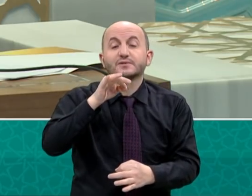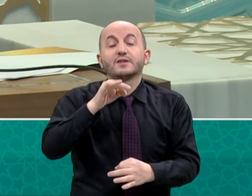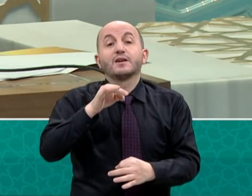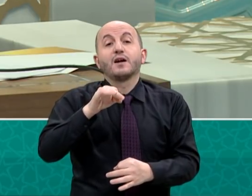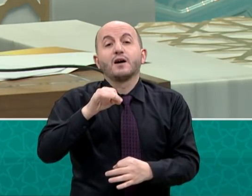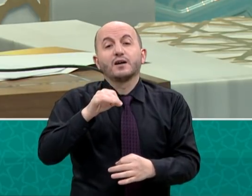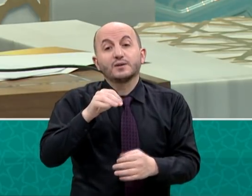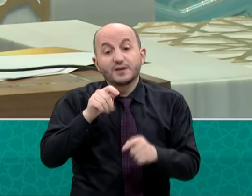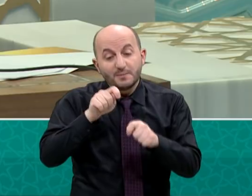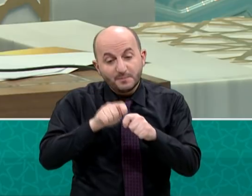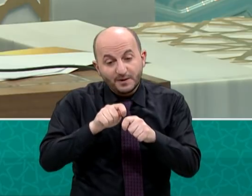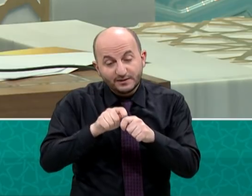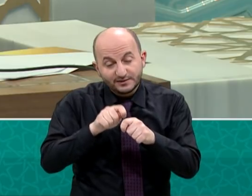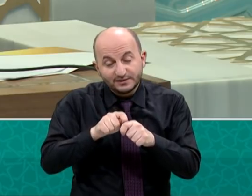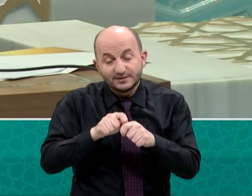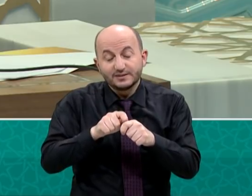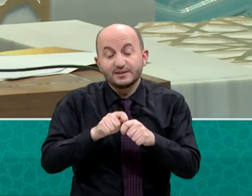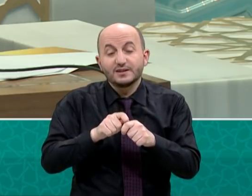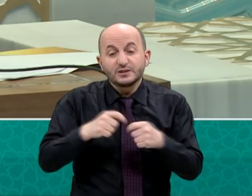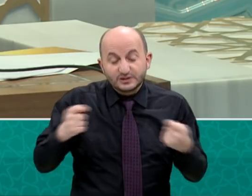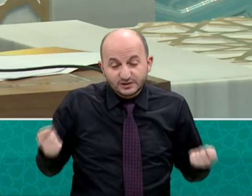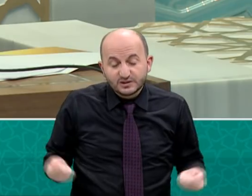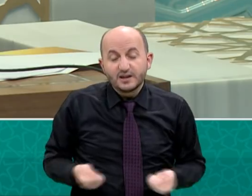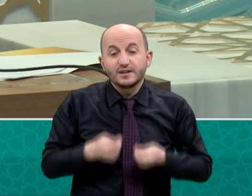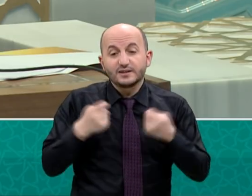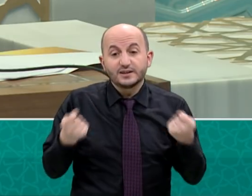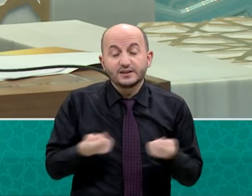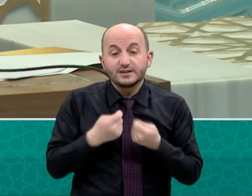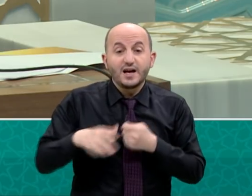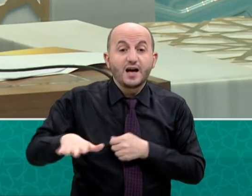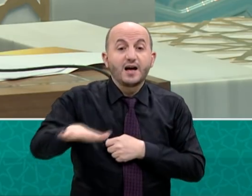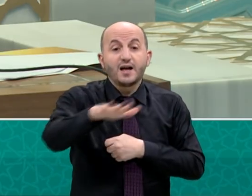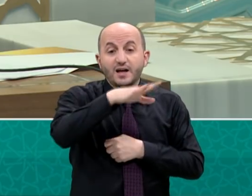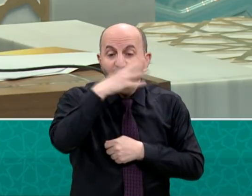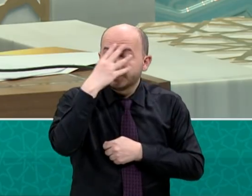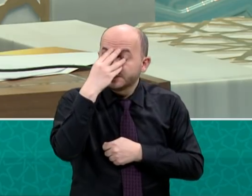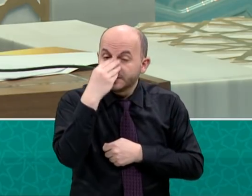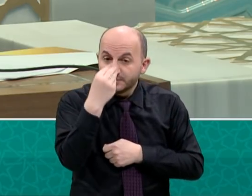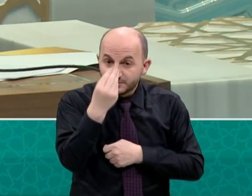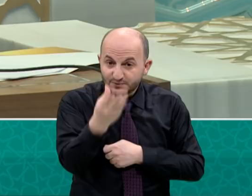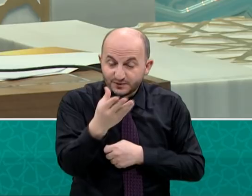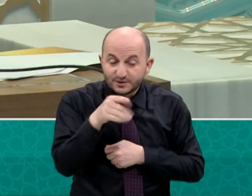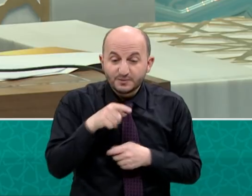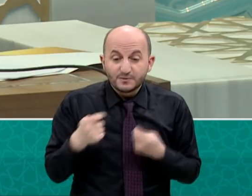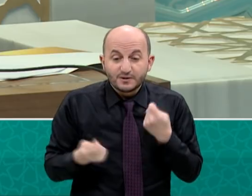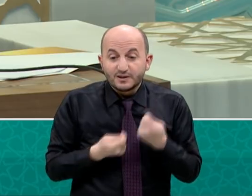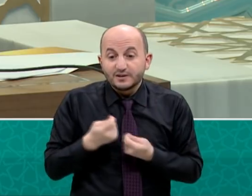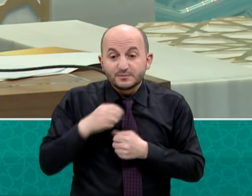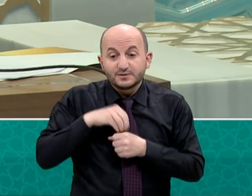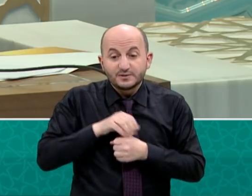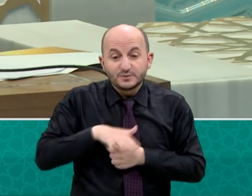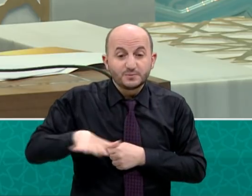kulluğumuzu yerine getirebilme gayretini hepimize lütfetsin. Bu gayretimizde de